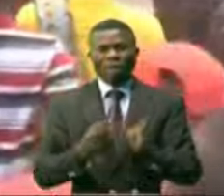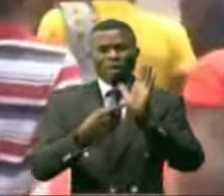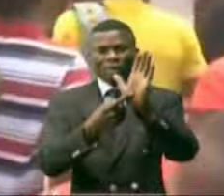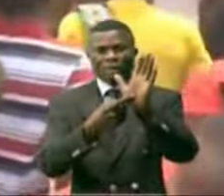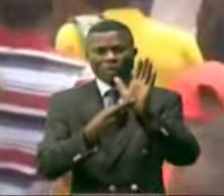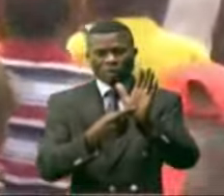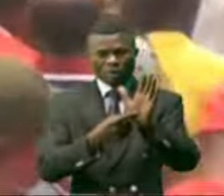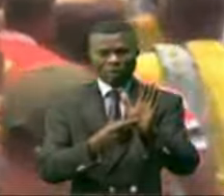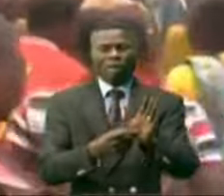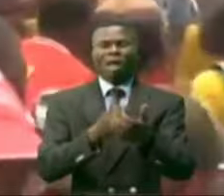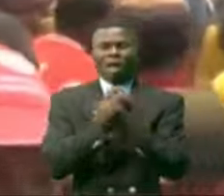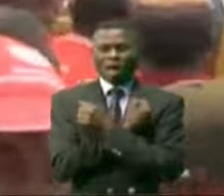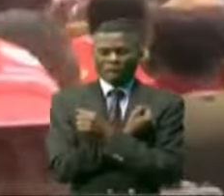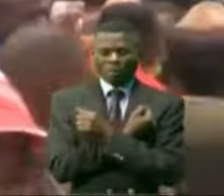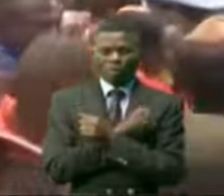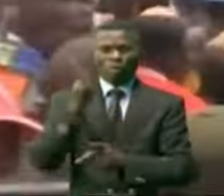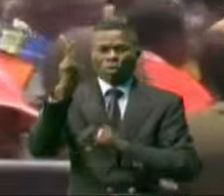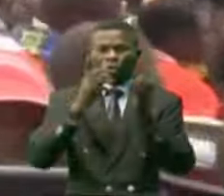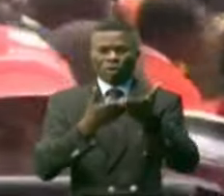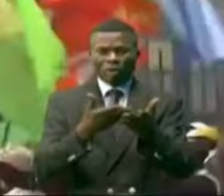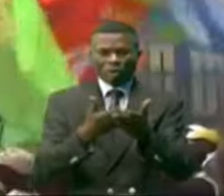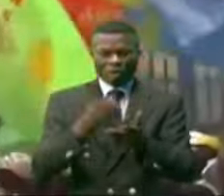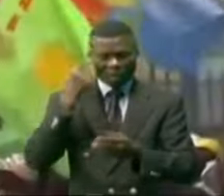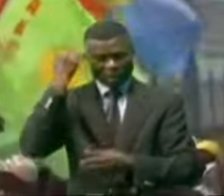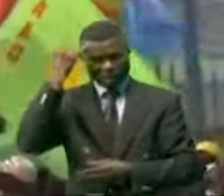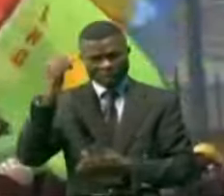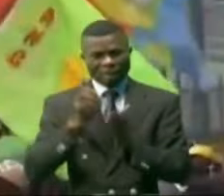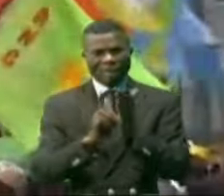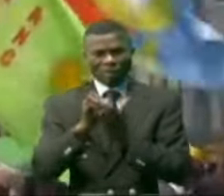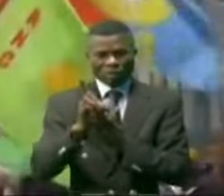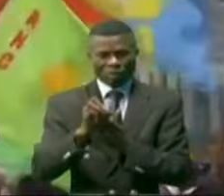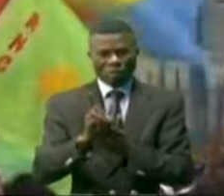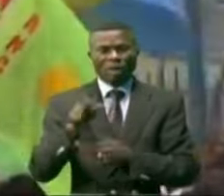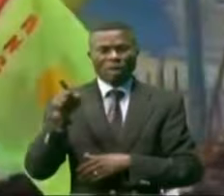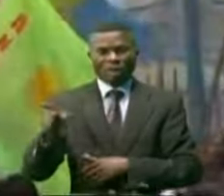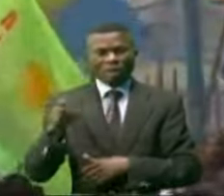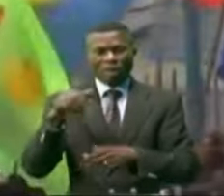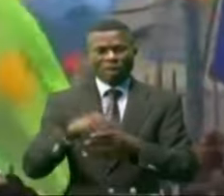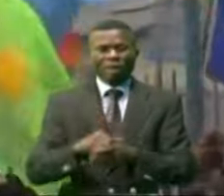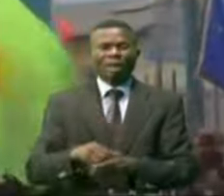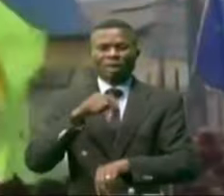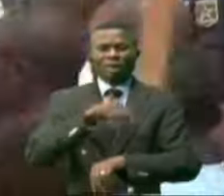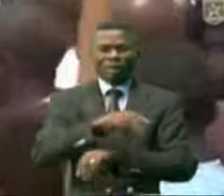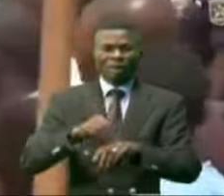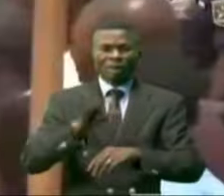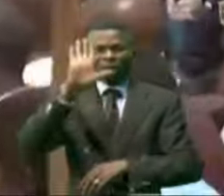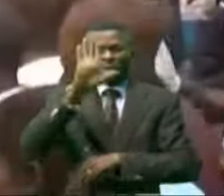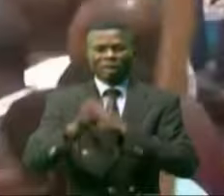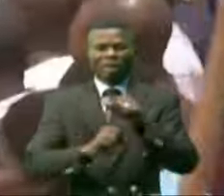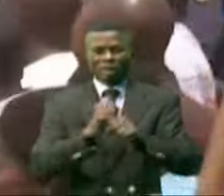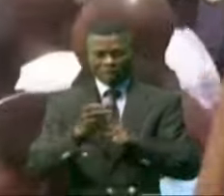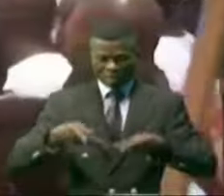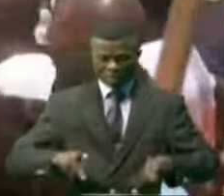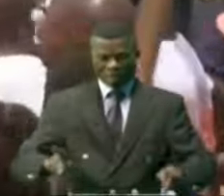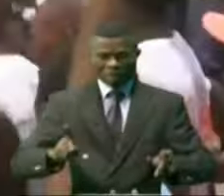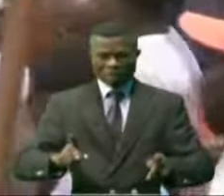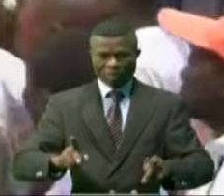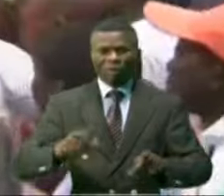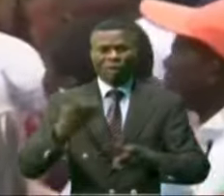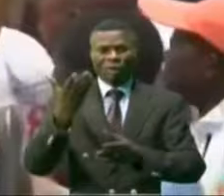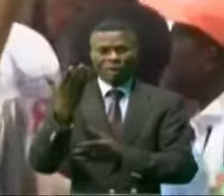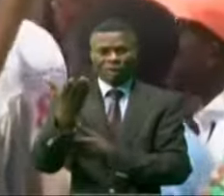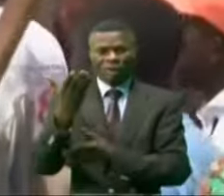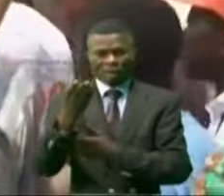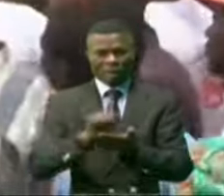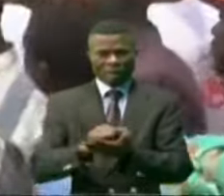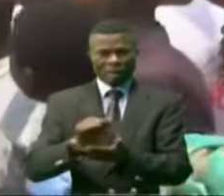son indéfectible attachement. C'est lui qui a les soucis du développement des Congolos dans une période de 5 ans par le biais de ses interpellations et ses